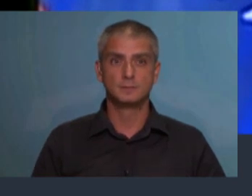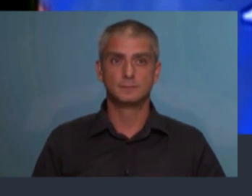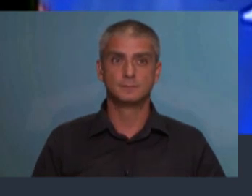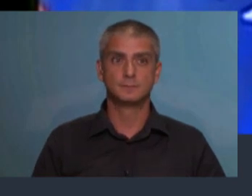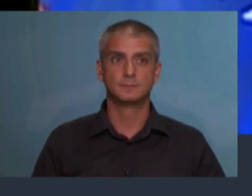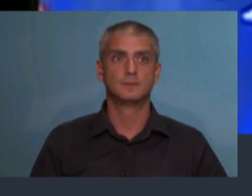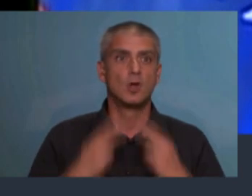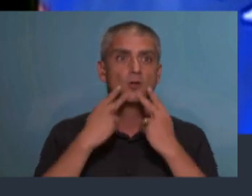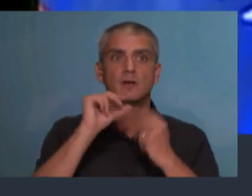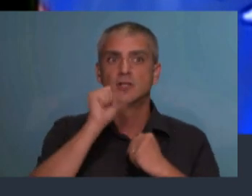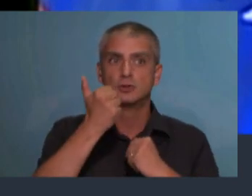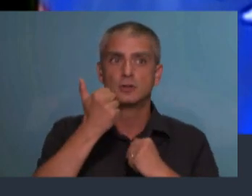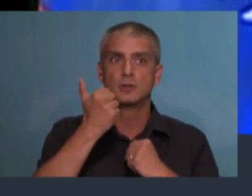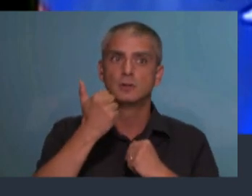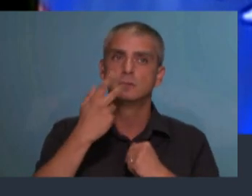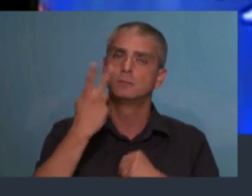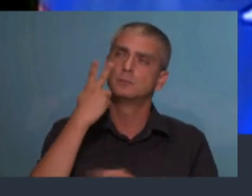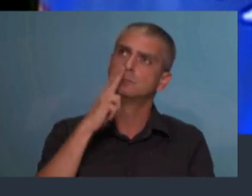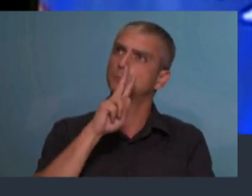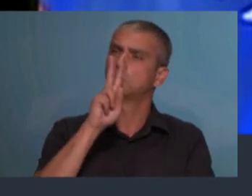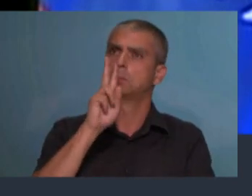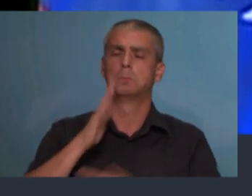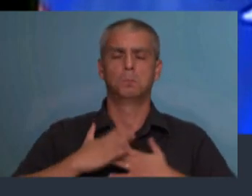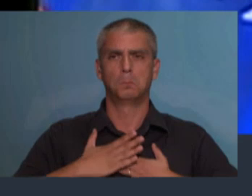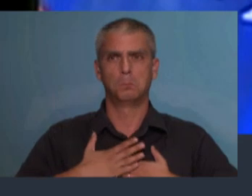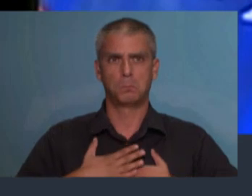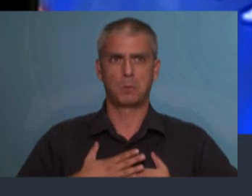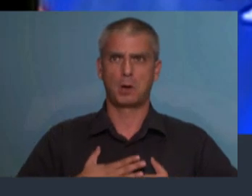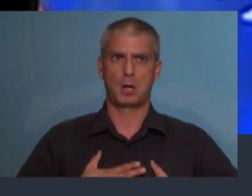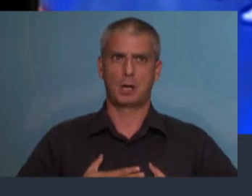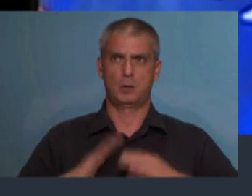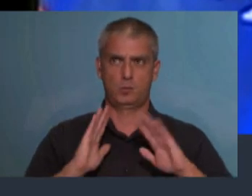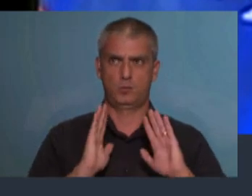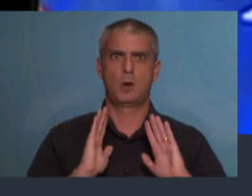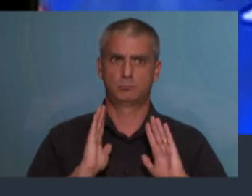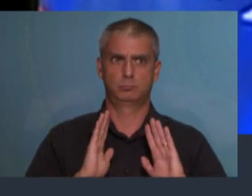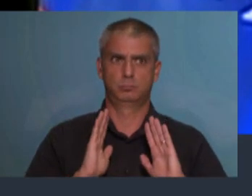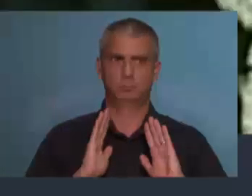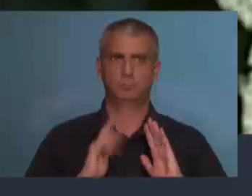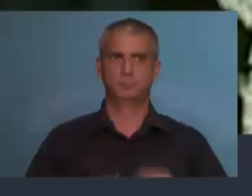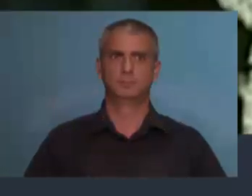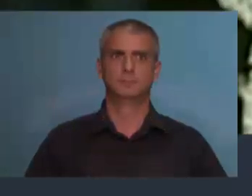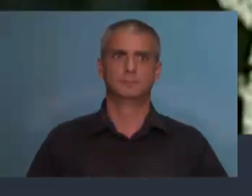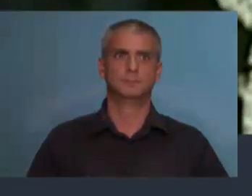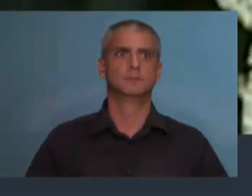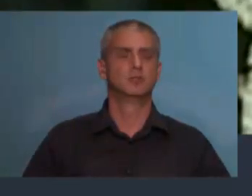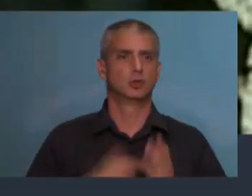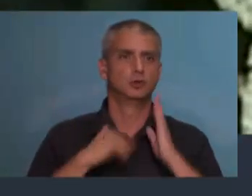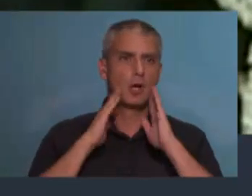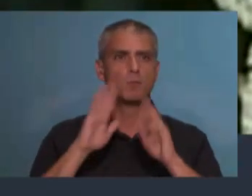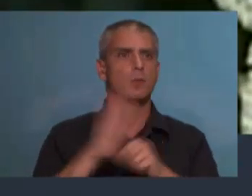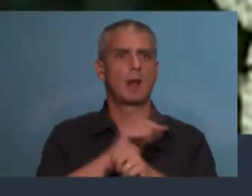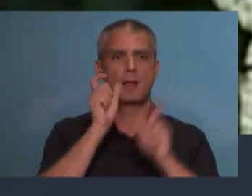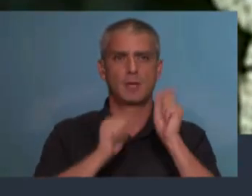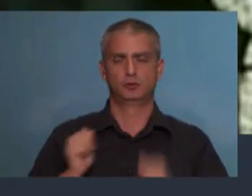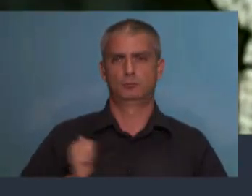Mi primera reacción fue de observación, de serenidad, porque tengo confianza plena en el pueblo y